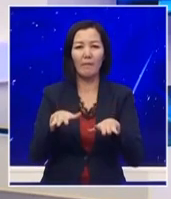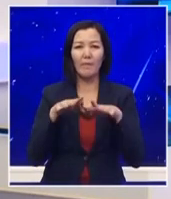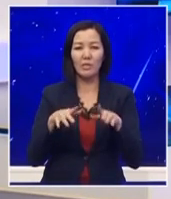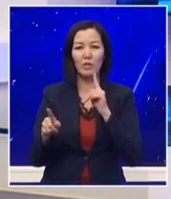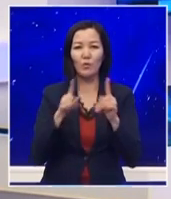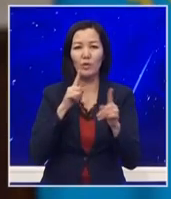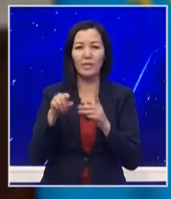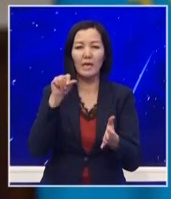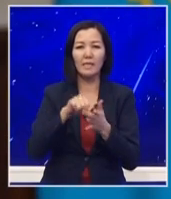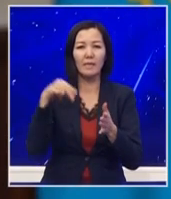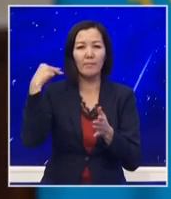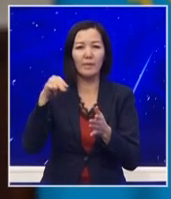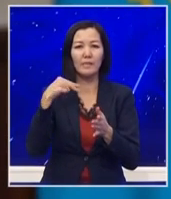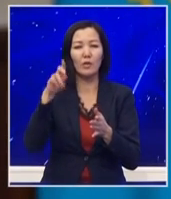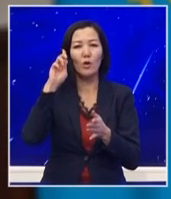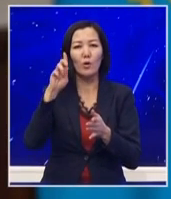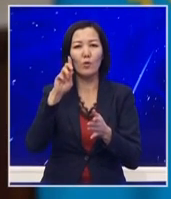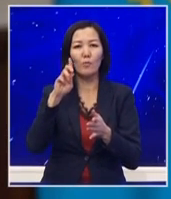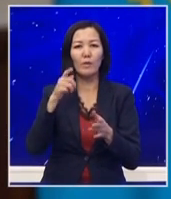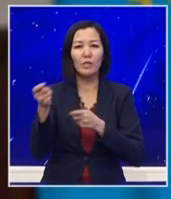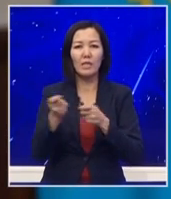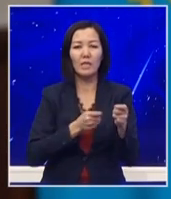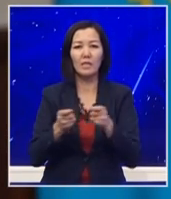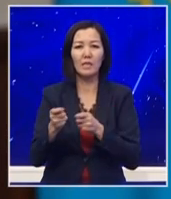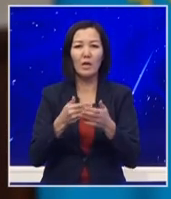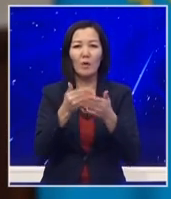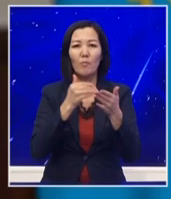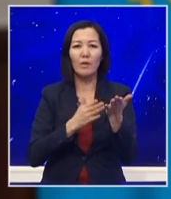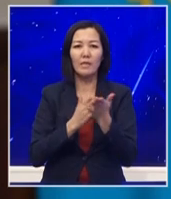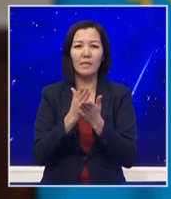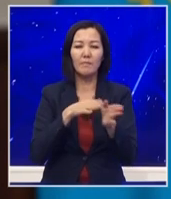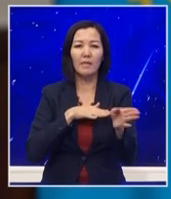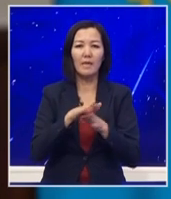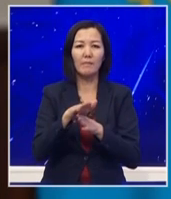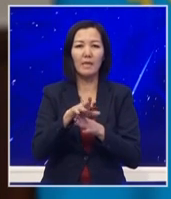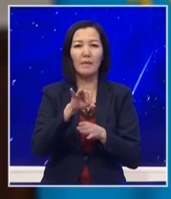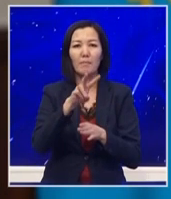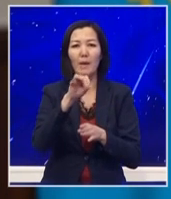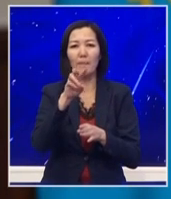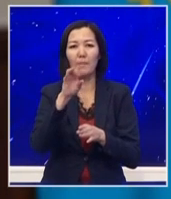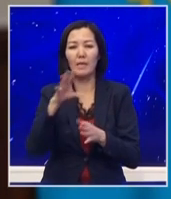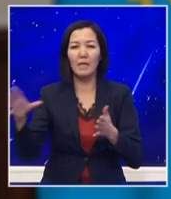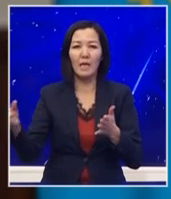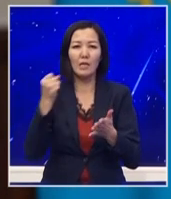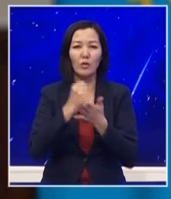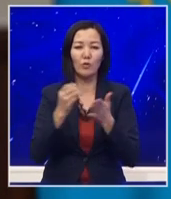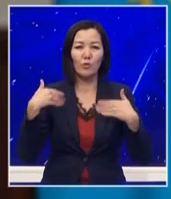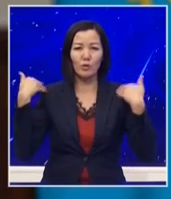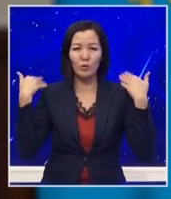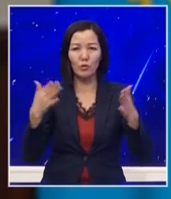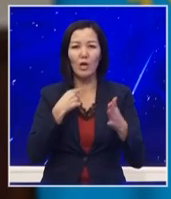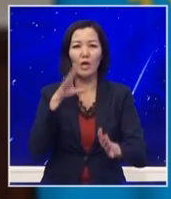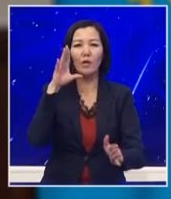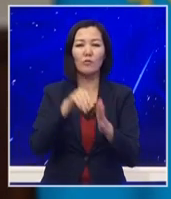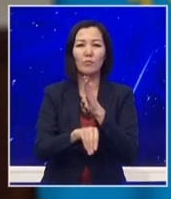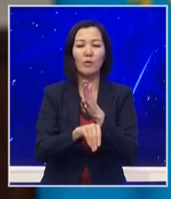парламент мәжілісінің отырысына қатысқан президент үкімет жетекшілігіне бұған дейін осы қызметті атқарып келген Асқар Ұзақбайұлының кандидатурасын